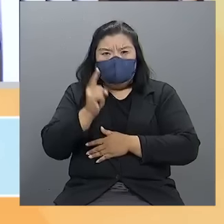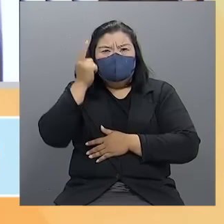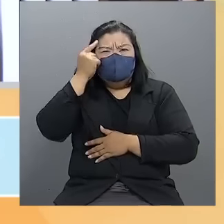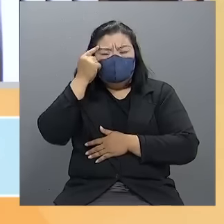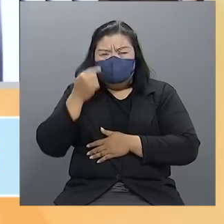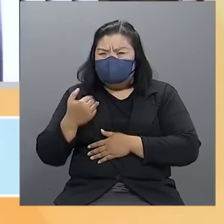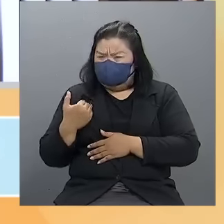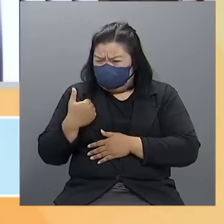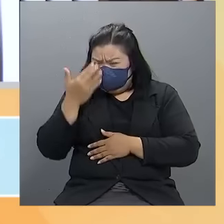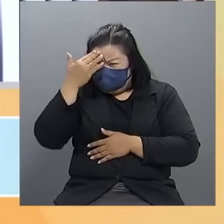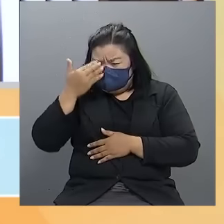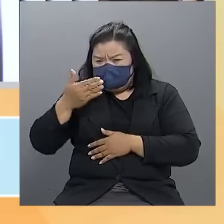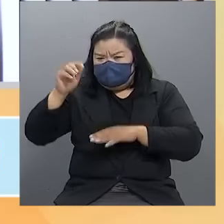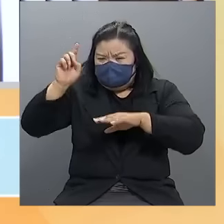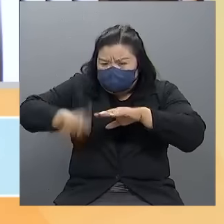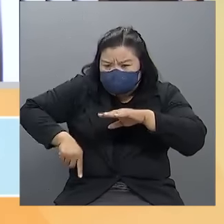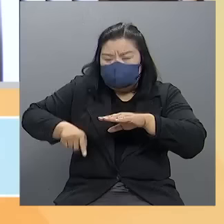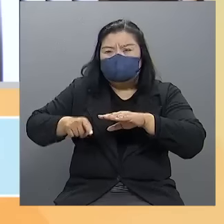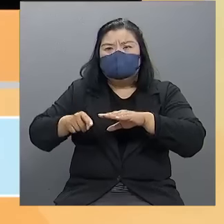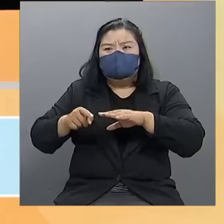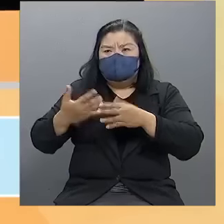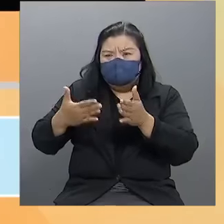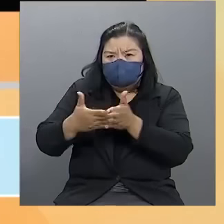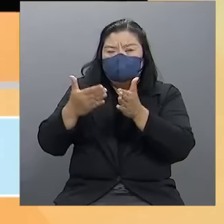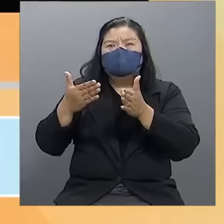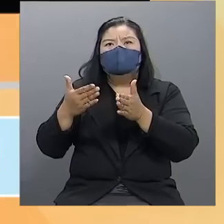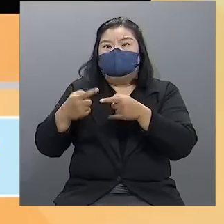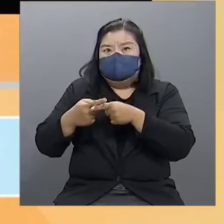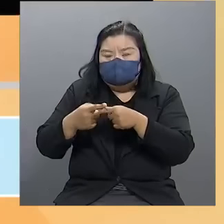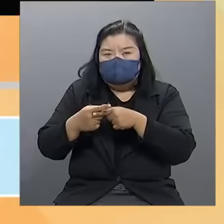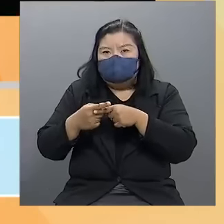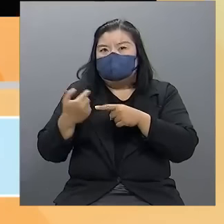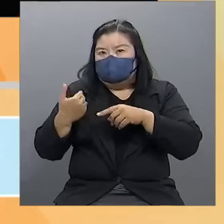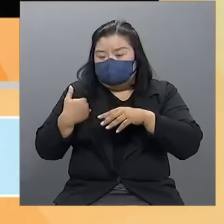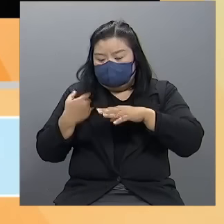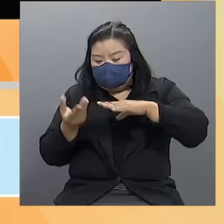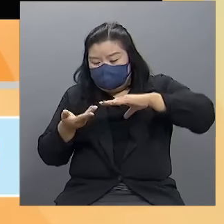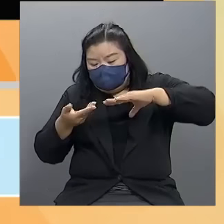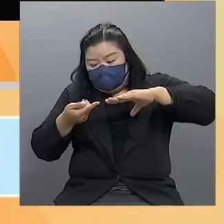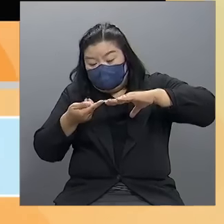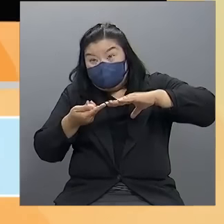ia